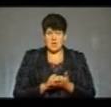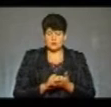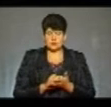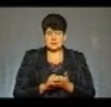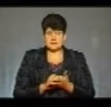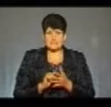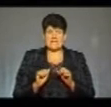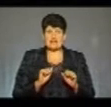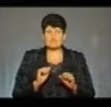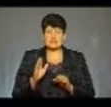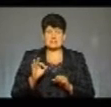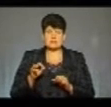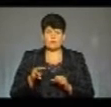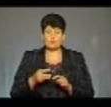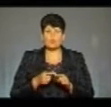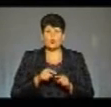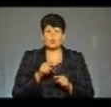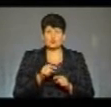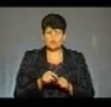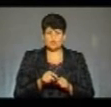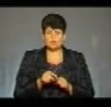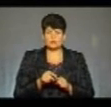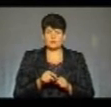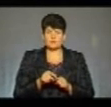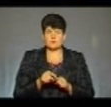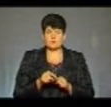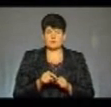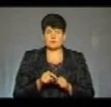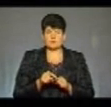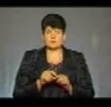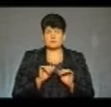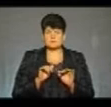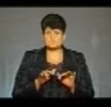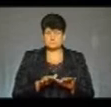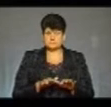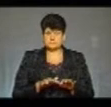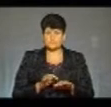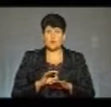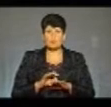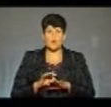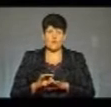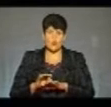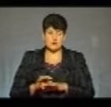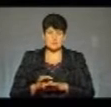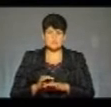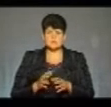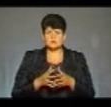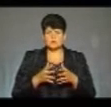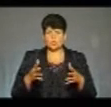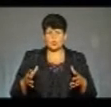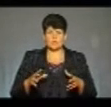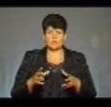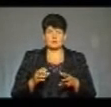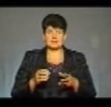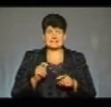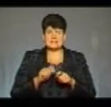процесуальним керівництвом по даному кримінальному провадженню. Проводяться широкий комплекс слідчих